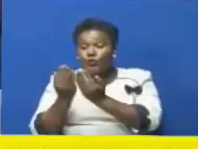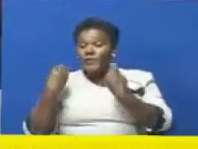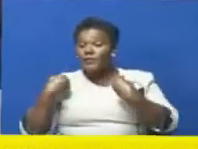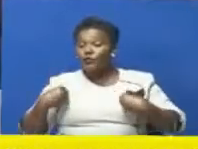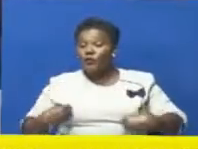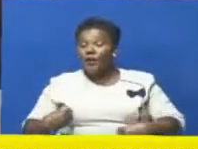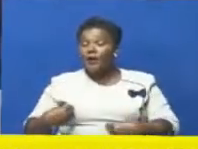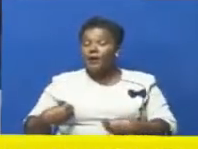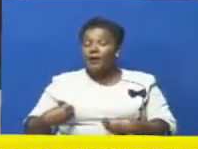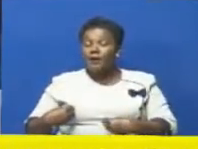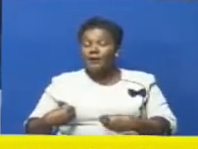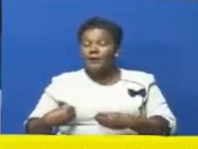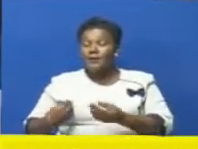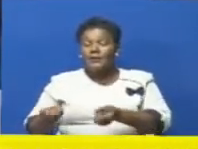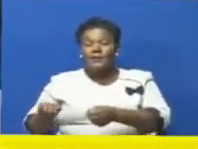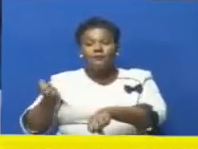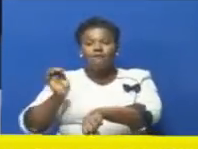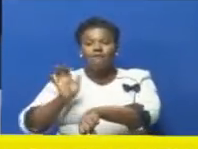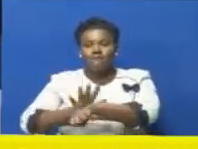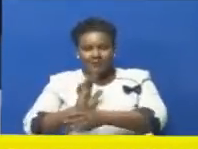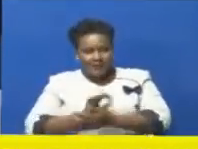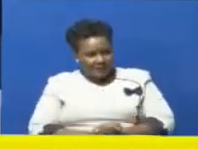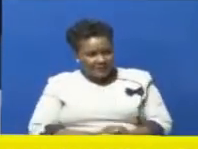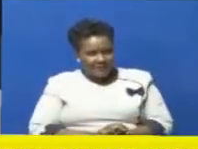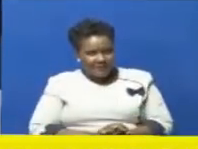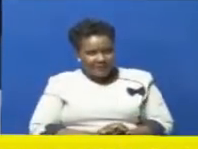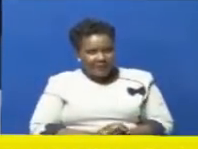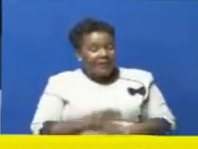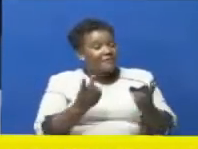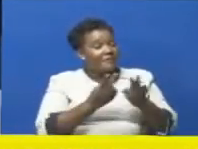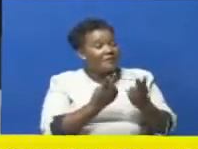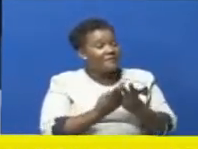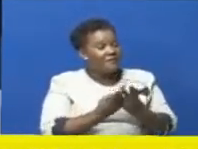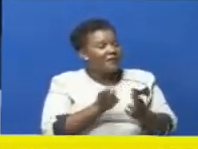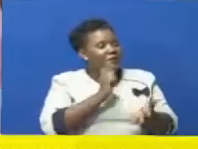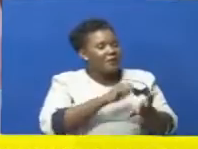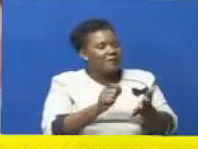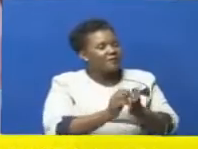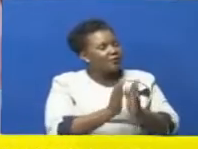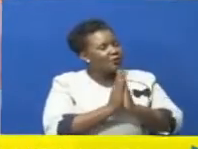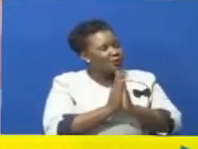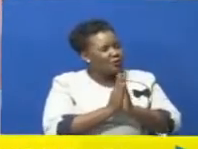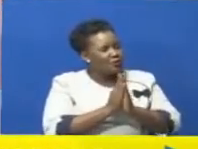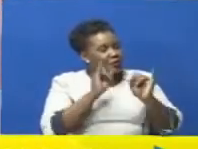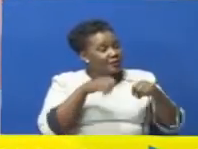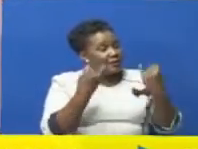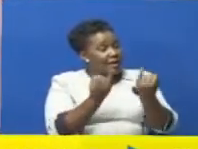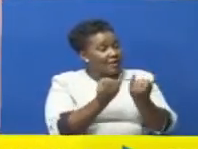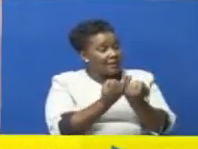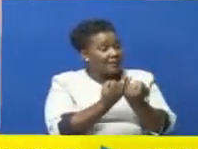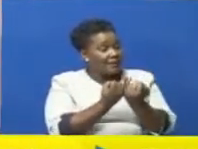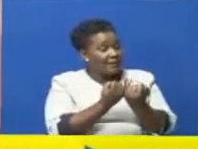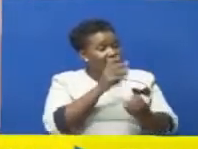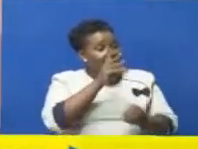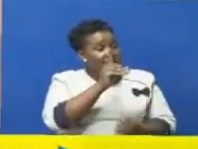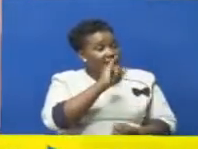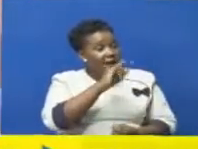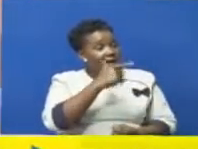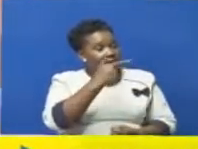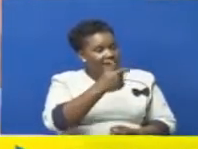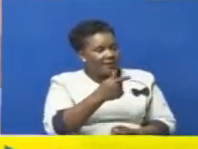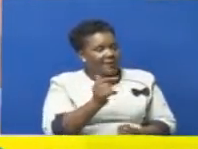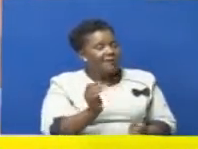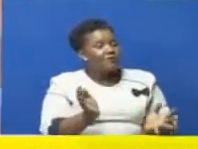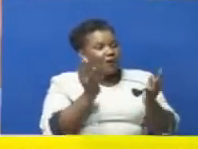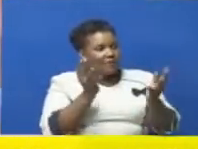ya wanafunzi wakishukuru taasisi ya DIT kwa kuwahamasisha. Ningependa hizi seminar